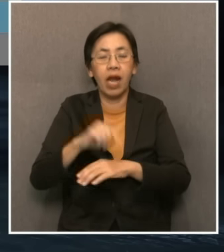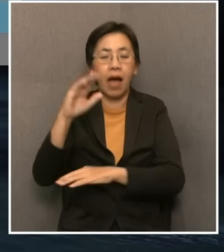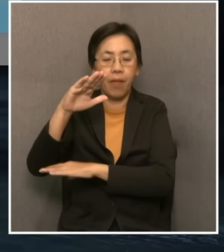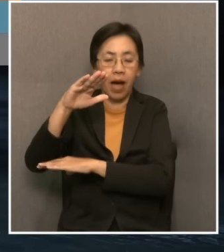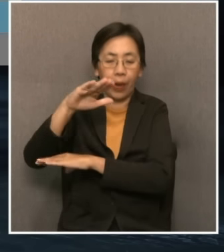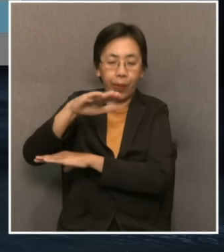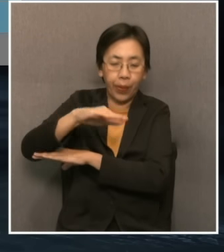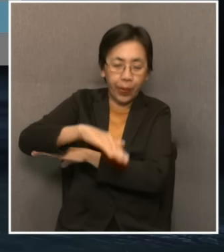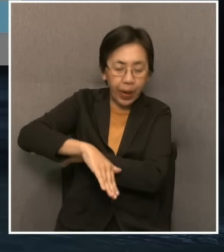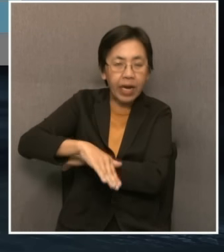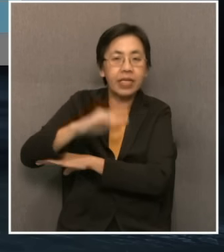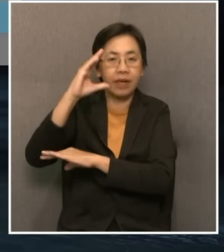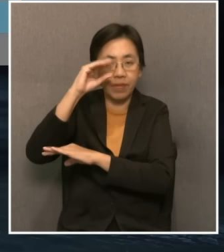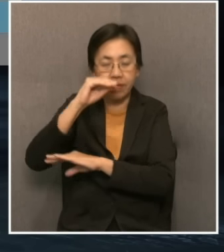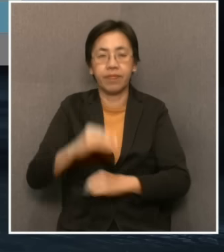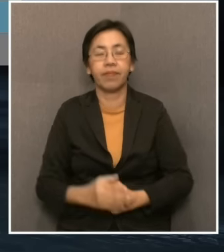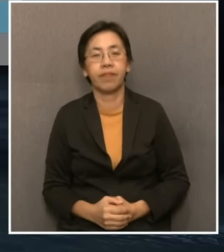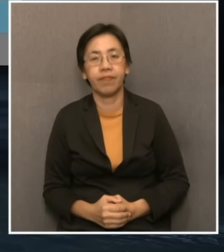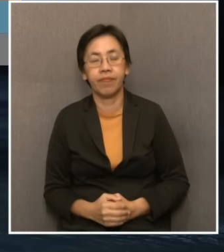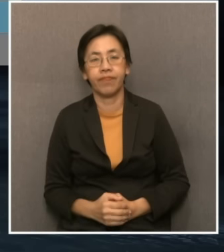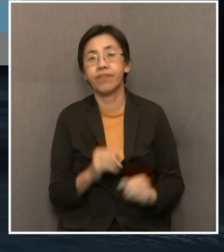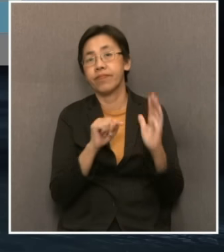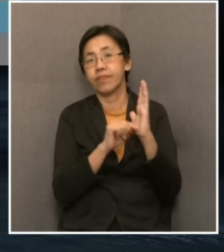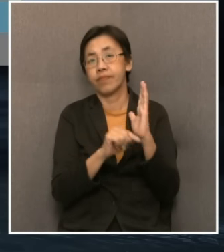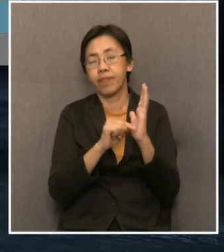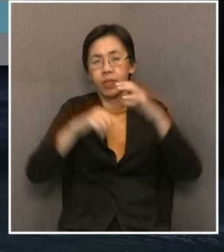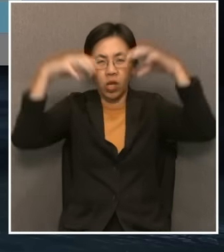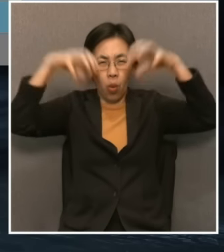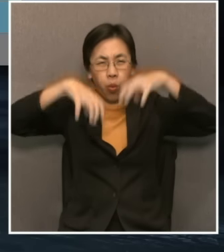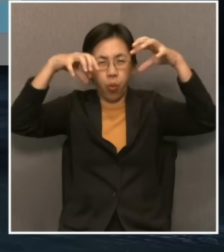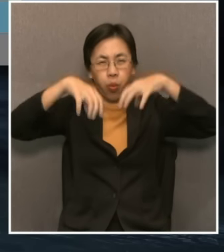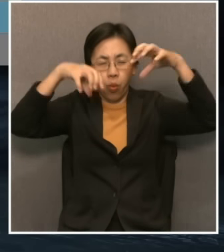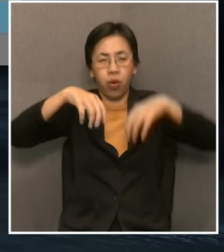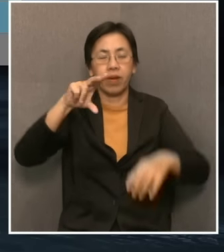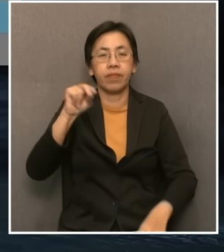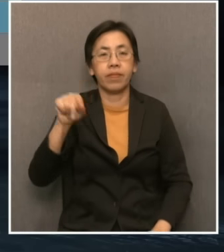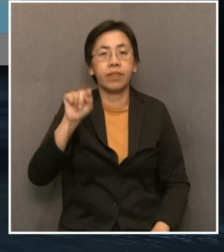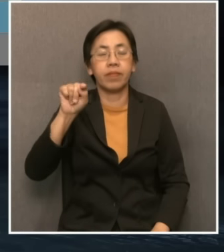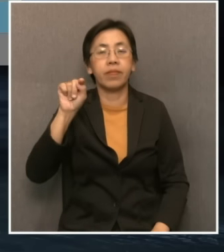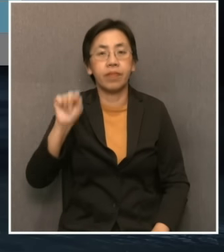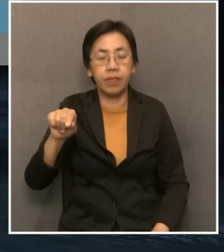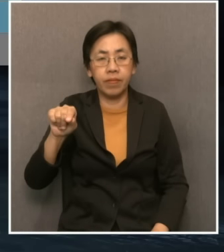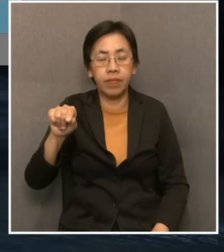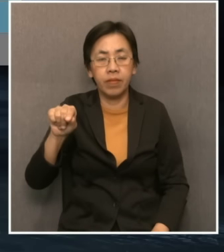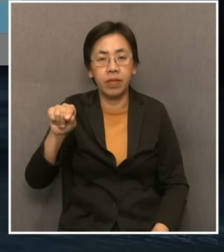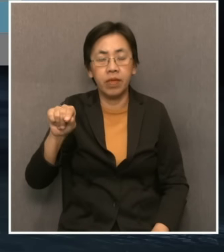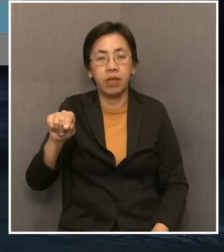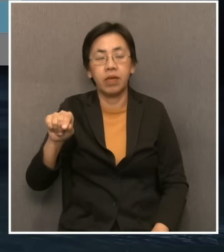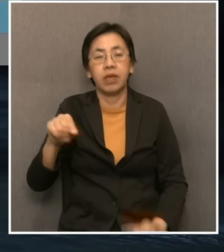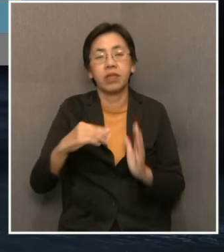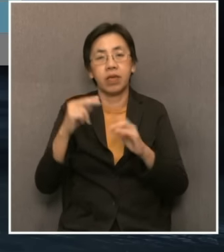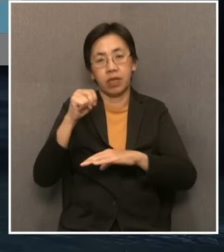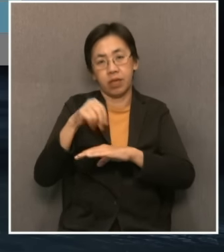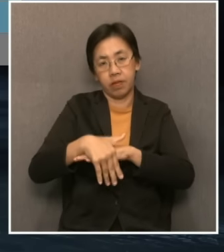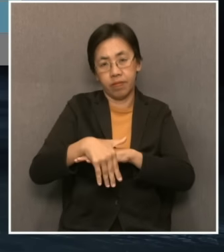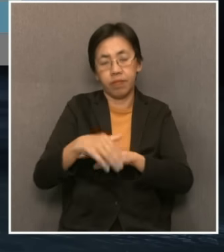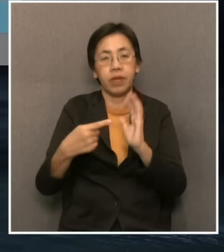ค่ำค่ะส่วนภาคตะวันออกมีฝนฟ้าคะนองร้อยละ 30ของพื้นที่บริเวณจังหวัดนครนายก